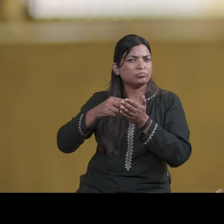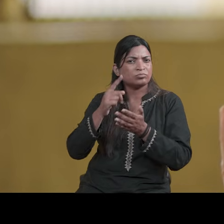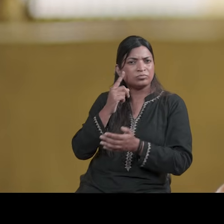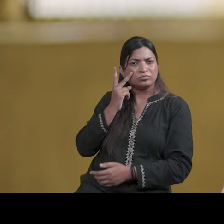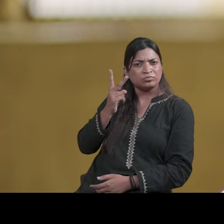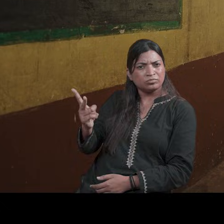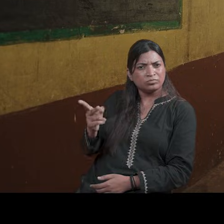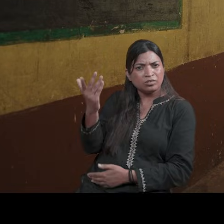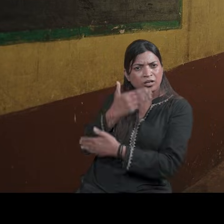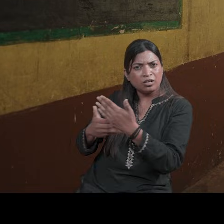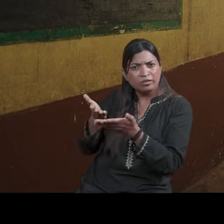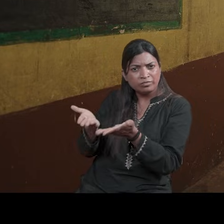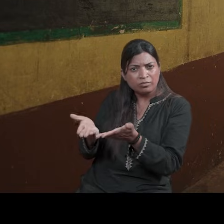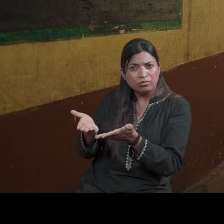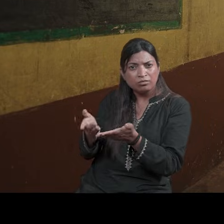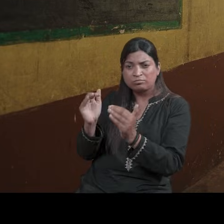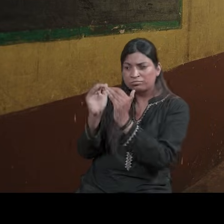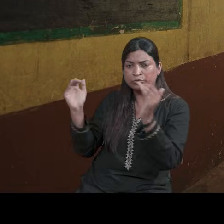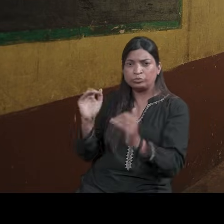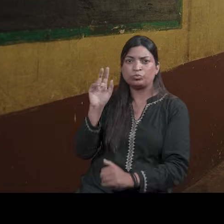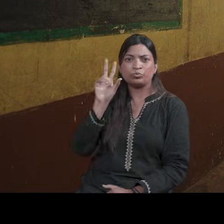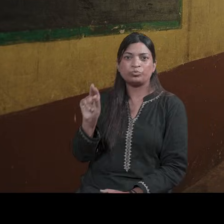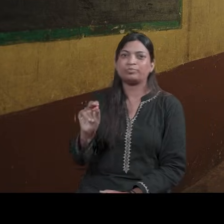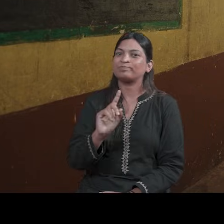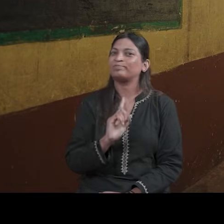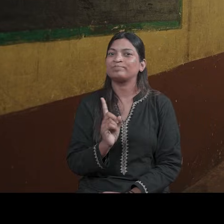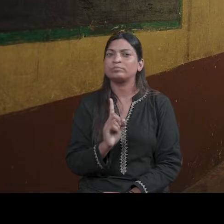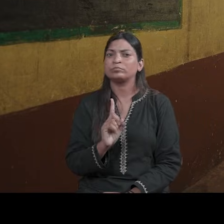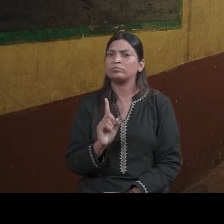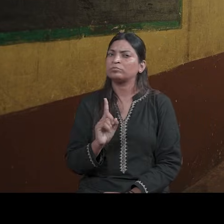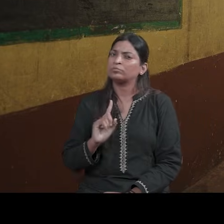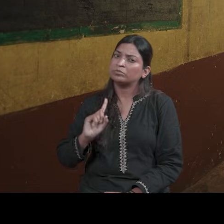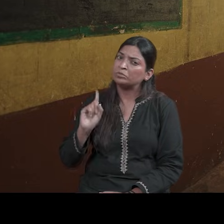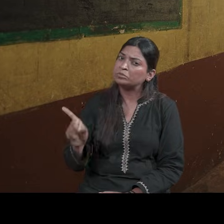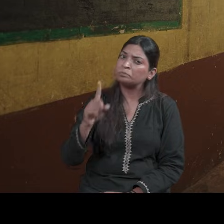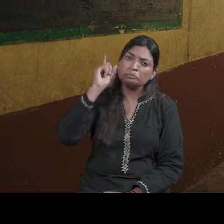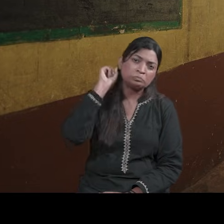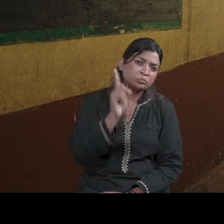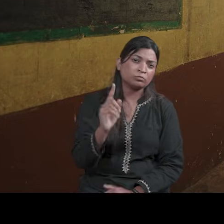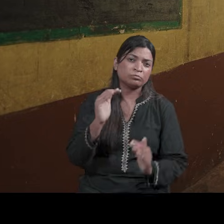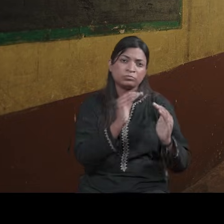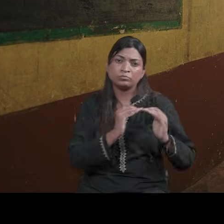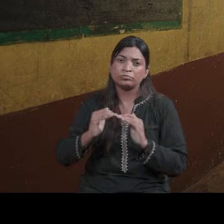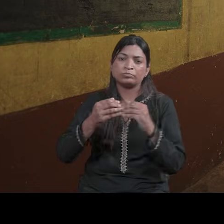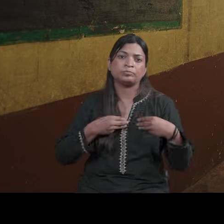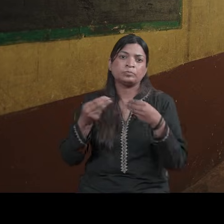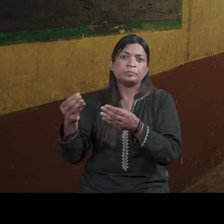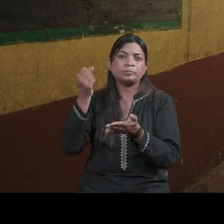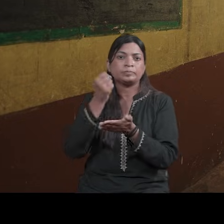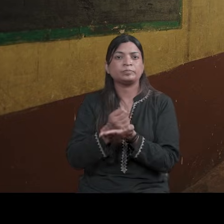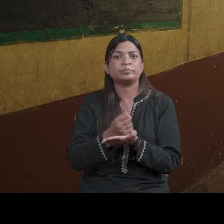नहीं है कि इनको हर चीज़ में बराबरी का अधिकार नहीं। आपको हर चीज़ में बराबरी का अधिकार देना है, नंबर